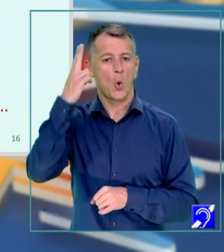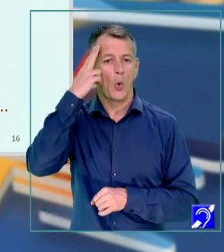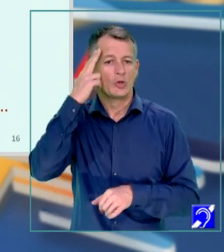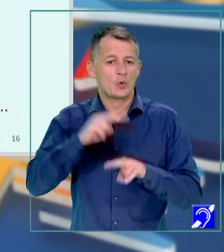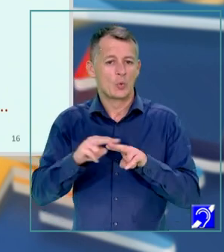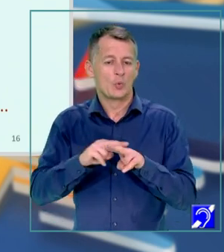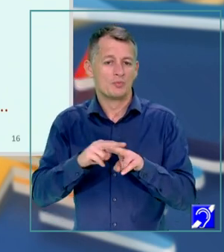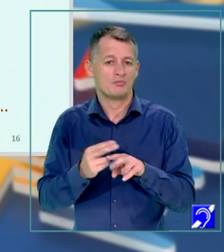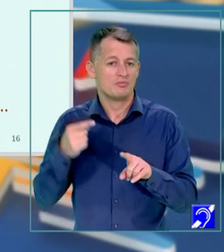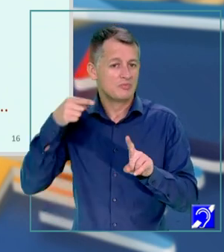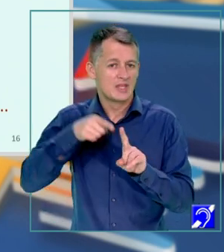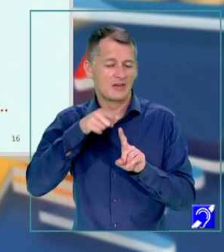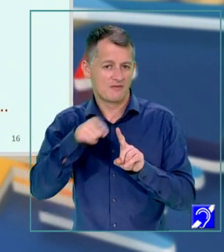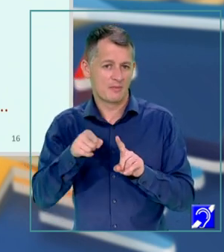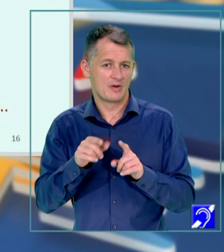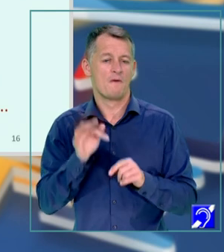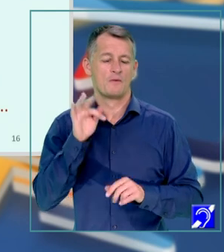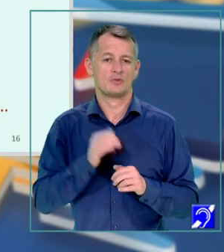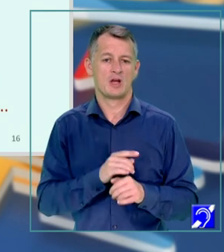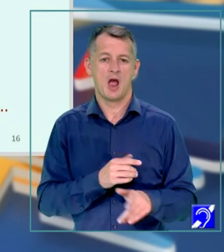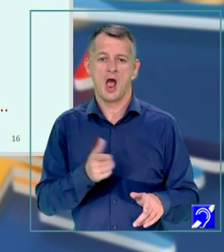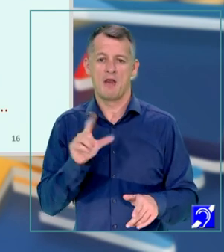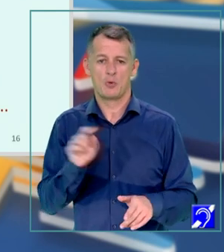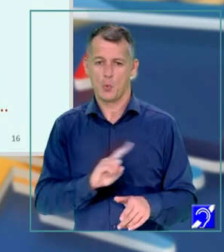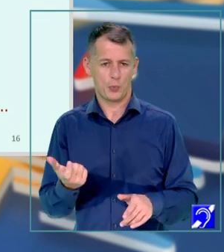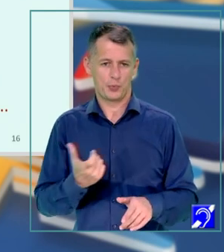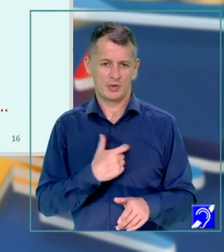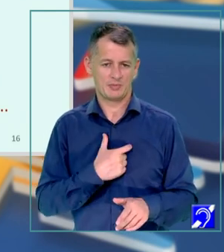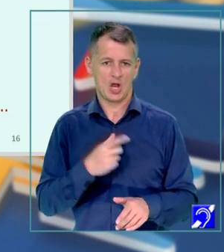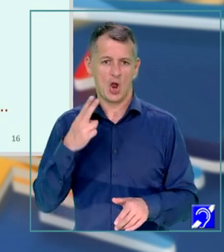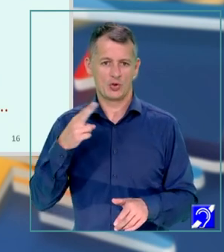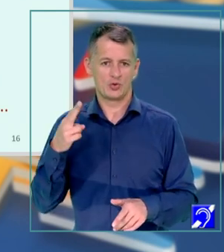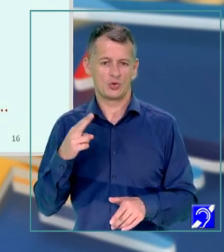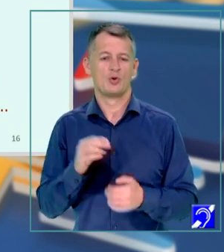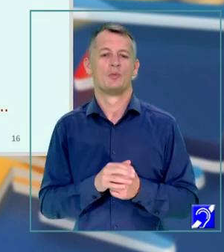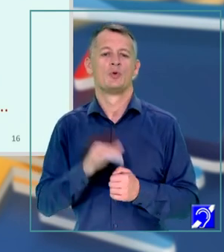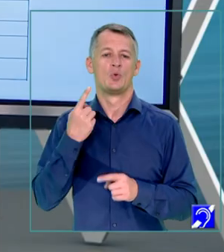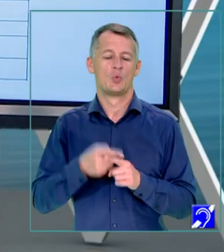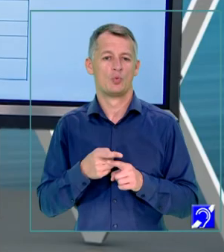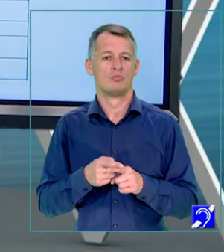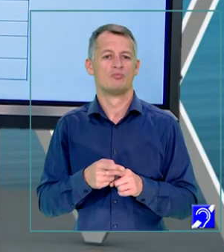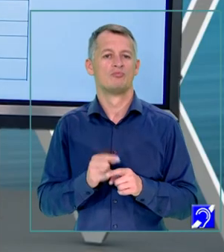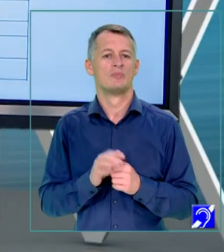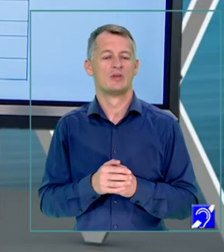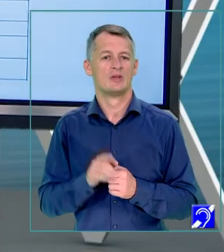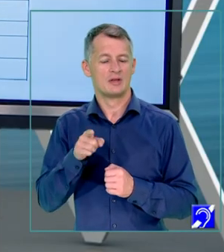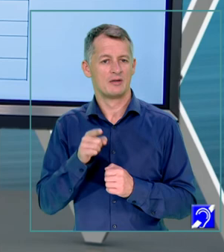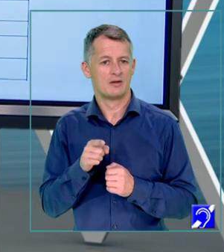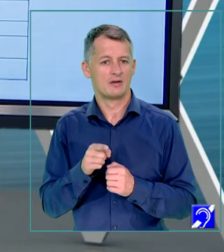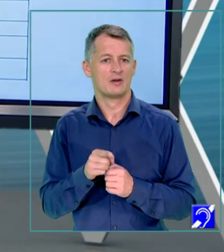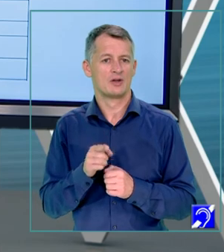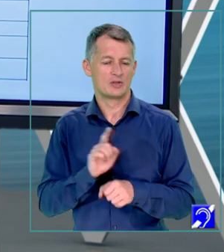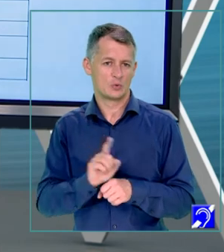Livrăm funcțiile alternativ nicio posibilitate de a putea merge mai departe cu integrale nedefinite evident că lecțiile următoare